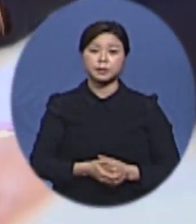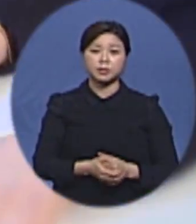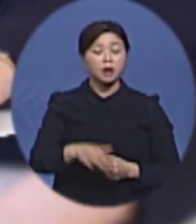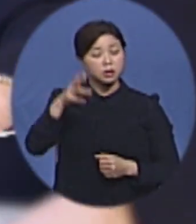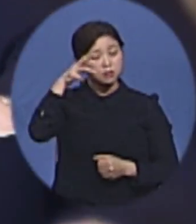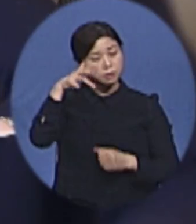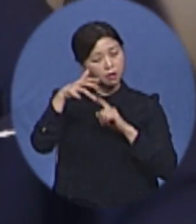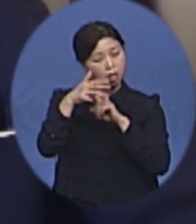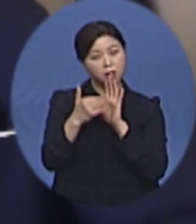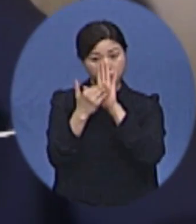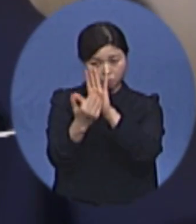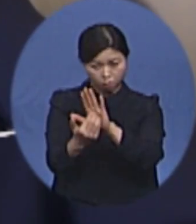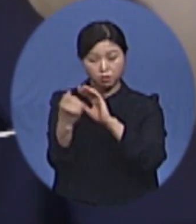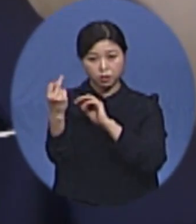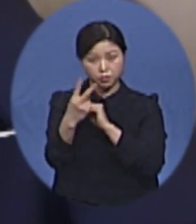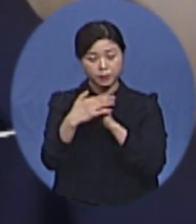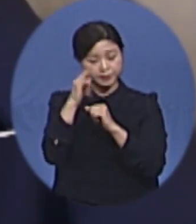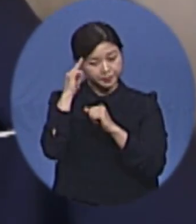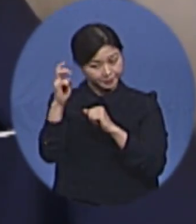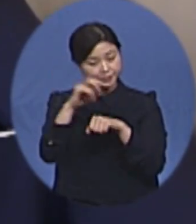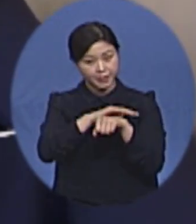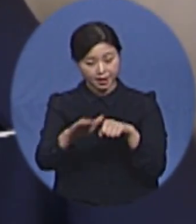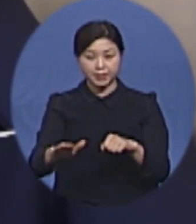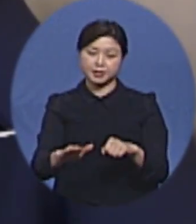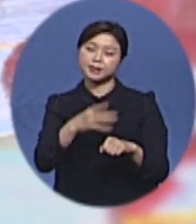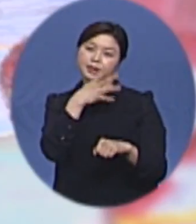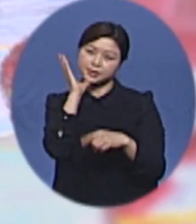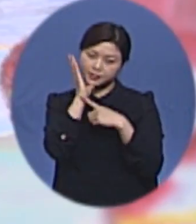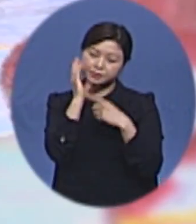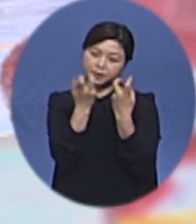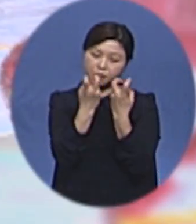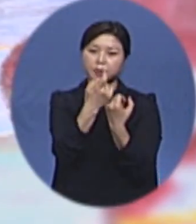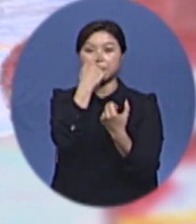치매에 걸리지 않고 똑똑하게 늙어가는 법을 알아야 한다.